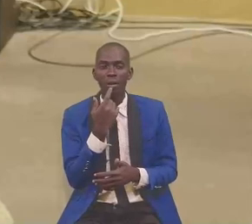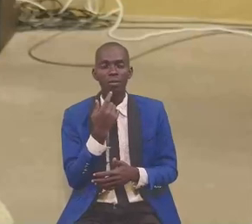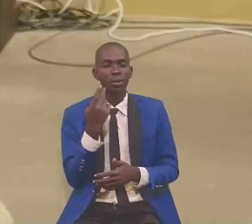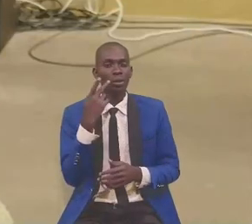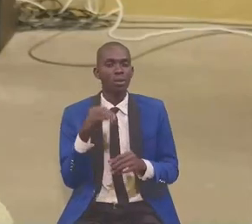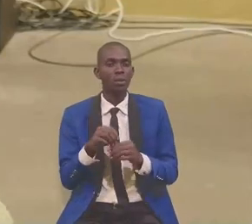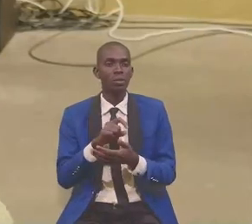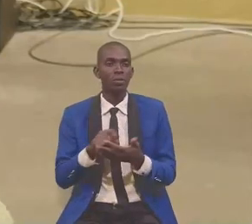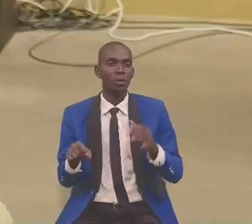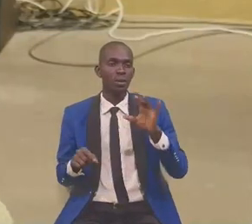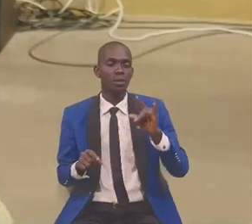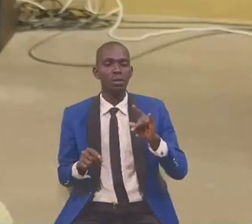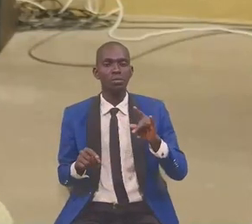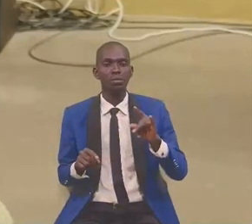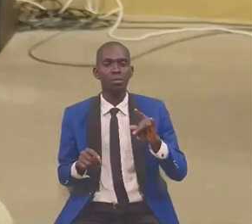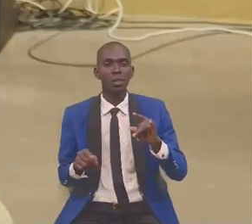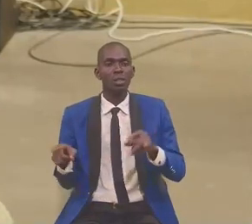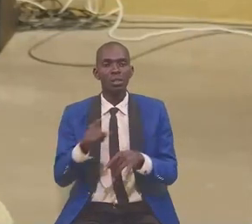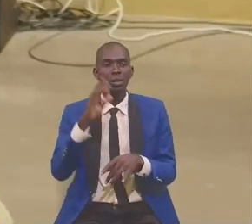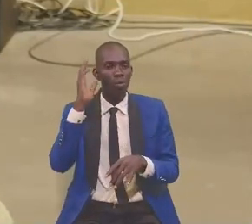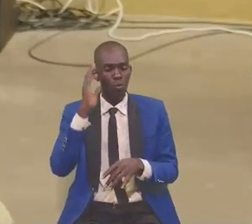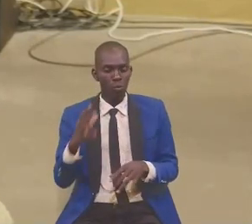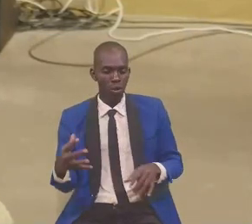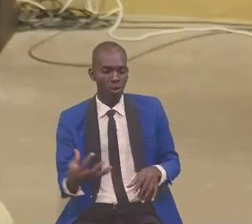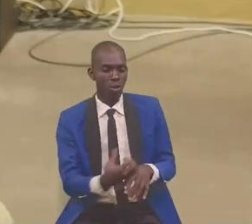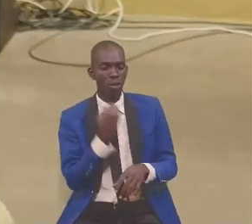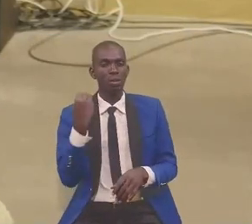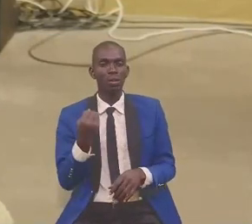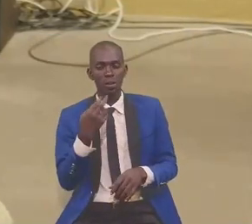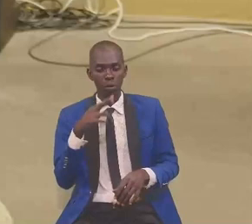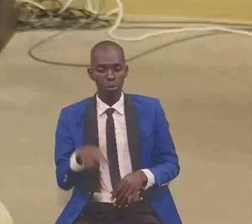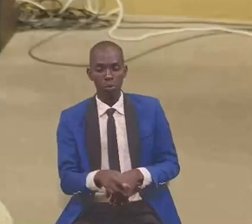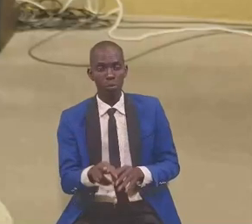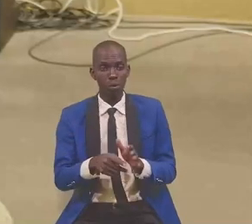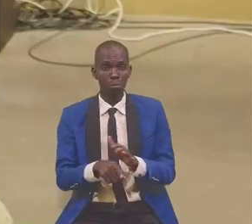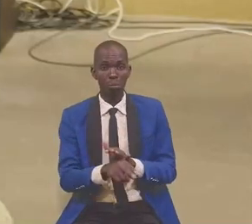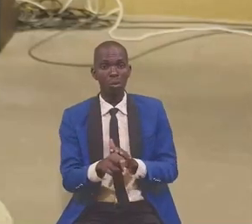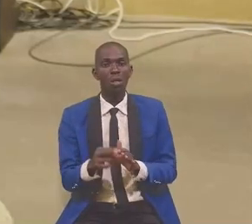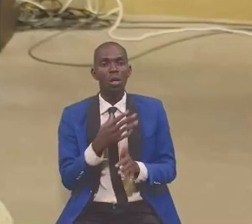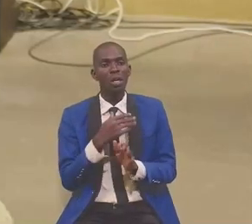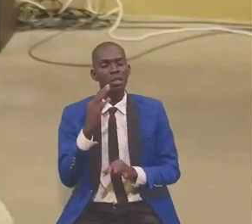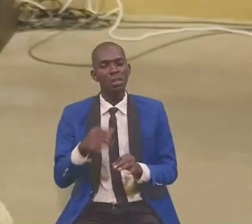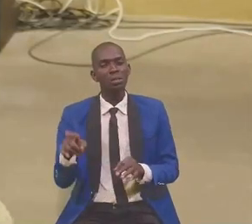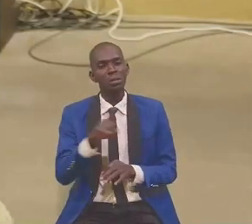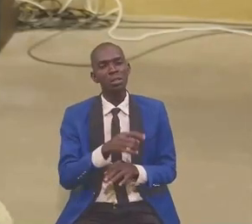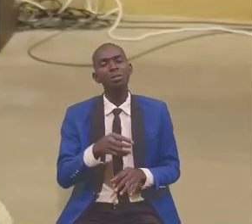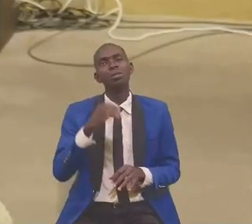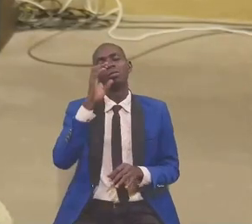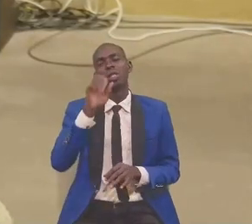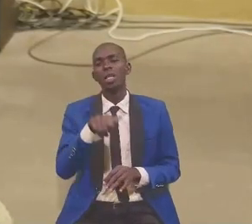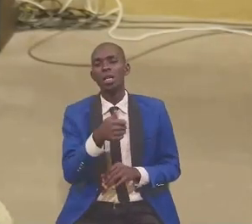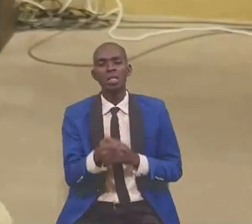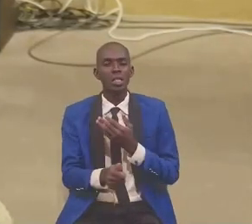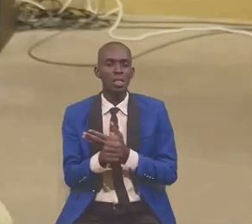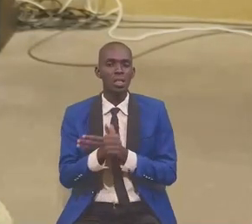Verset 18. Ils saisiront des serpents. S'ils boivent quelque breuvage mortel, il ne leur fera point de